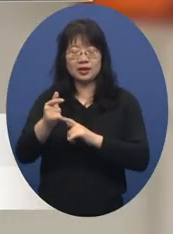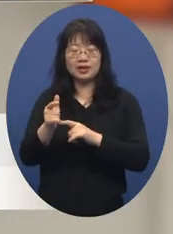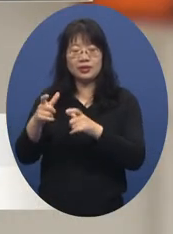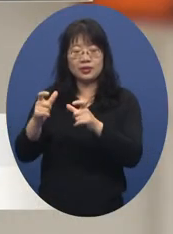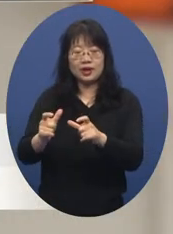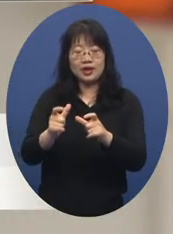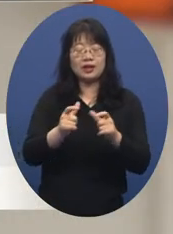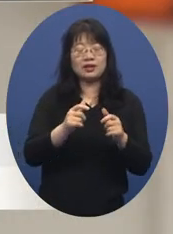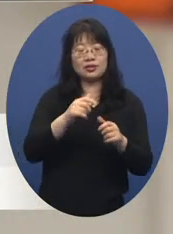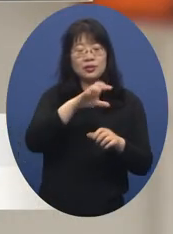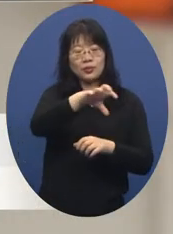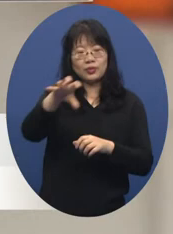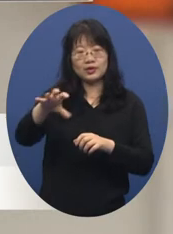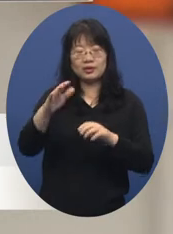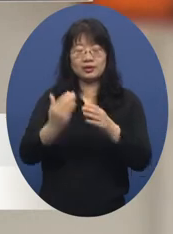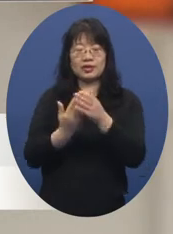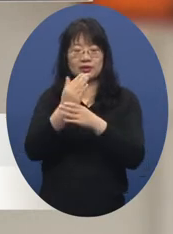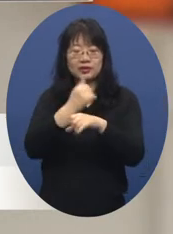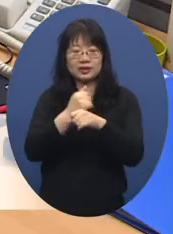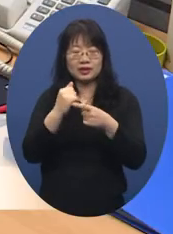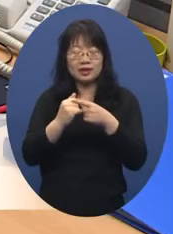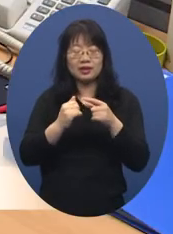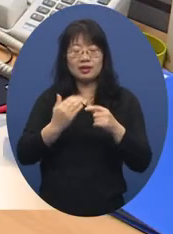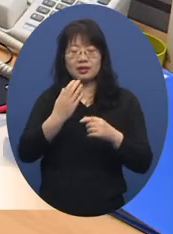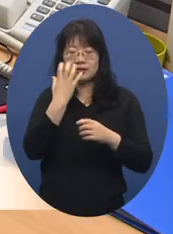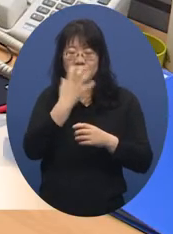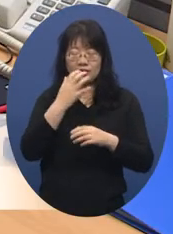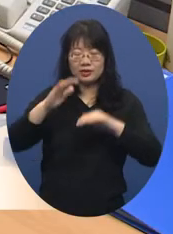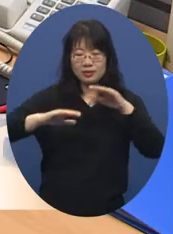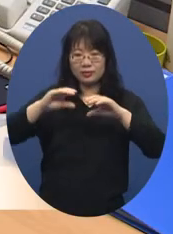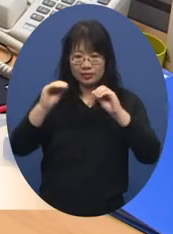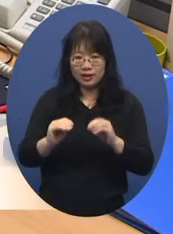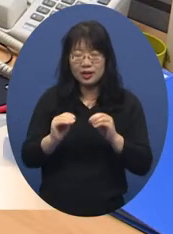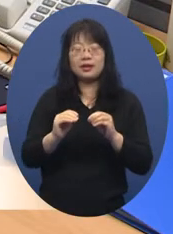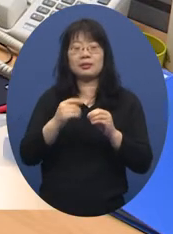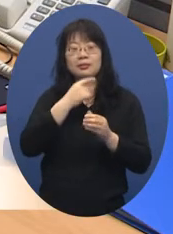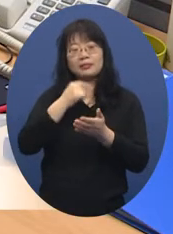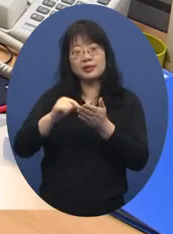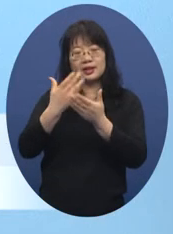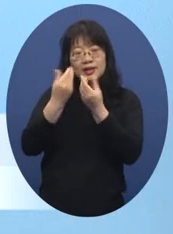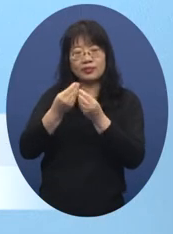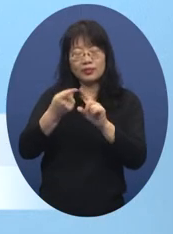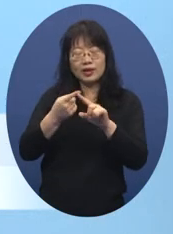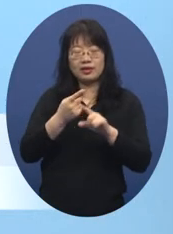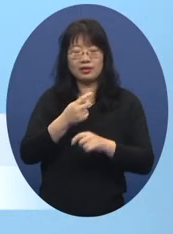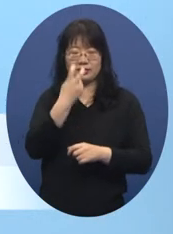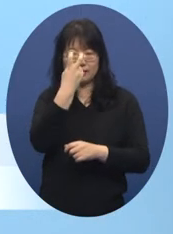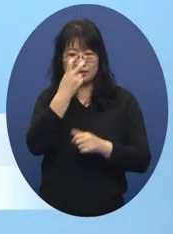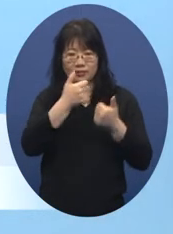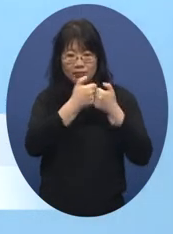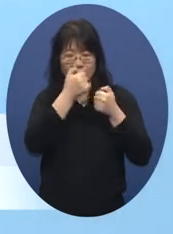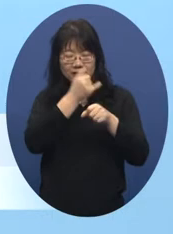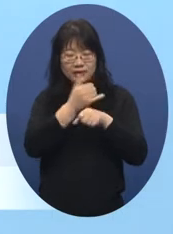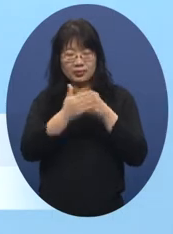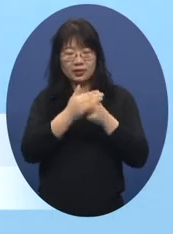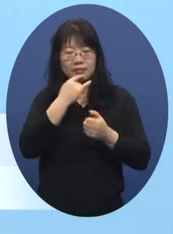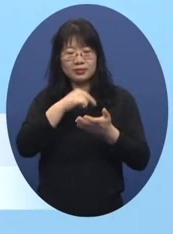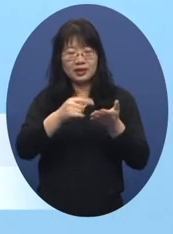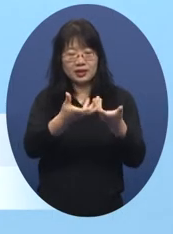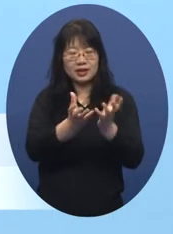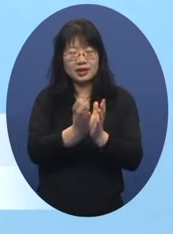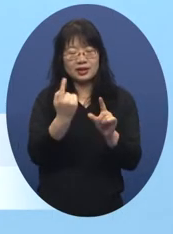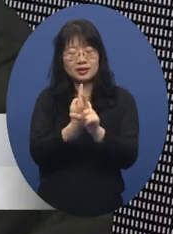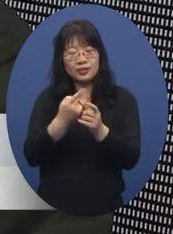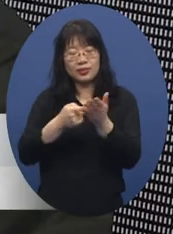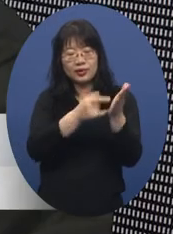공공기관 등에서 발생한 송 차별과 성폭력 피해 사례에 대해 상담하고 조사하는 기구로 직접 필기가 내